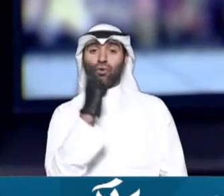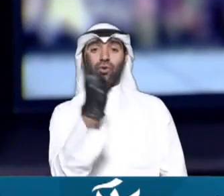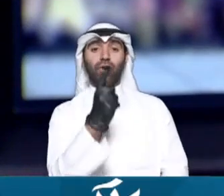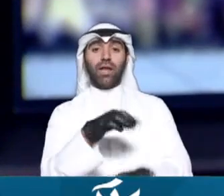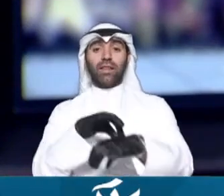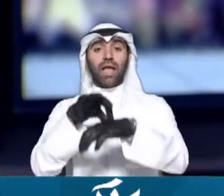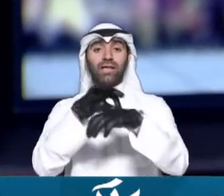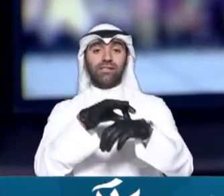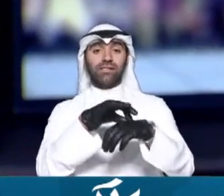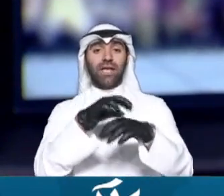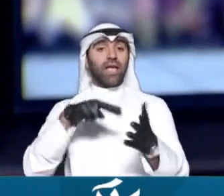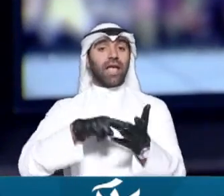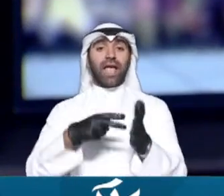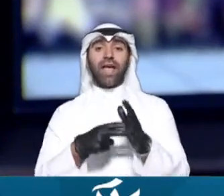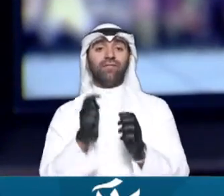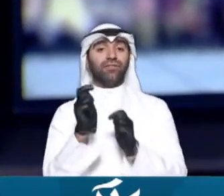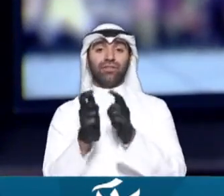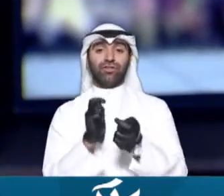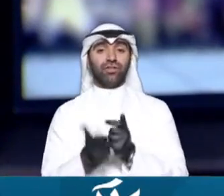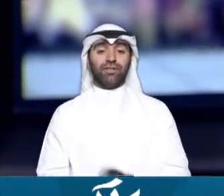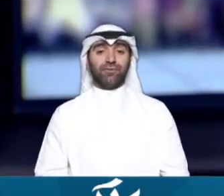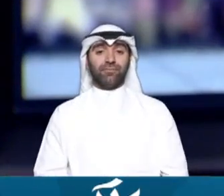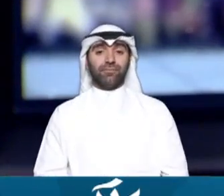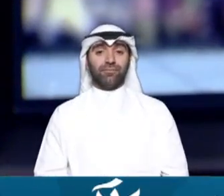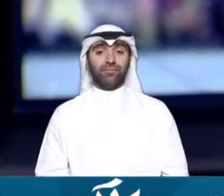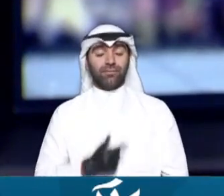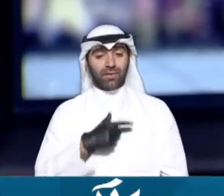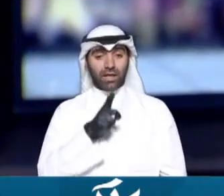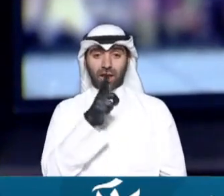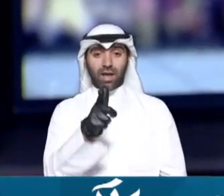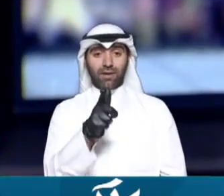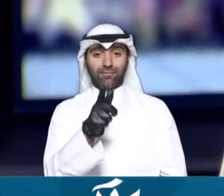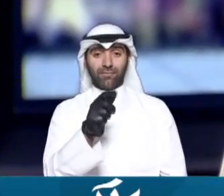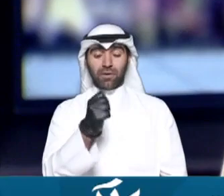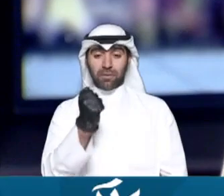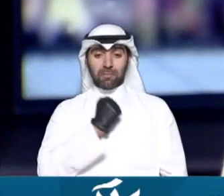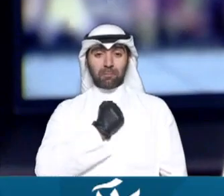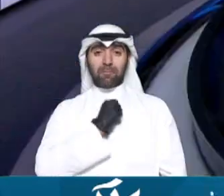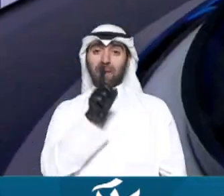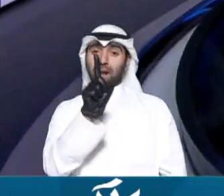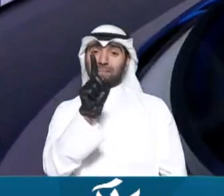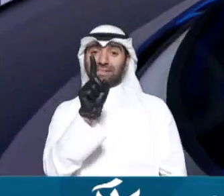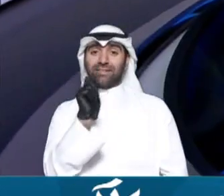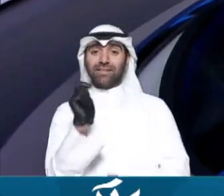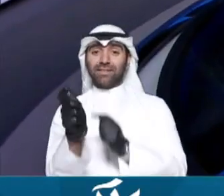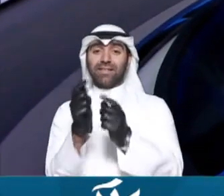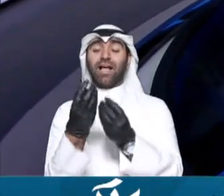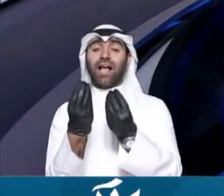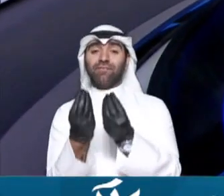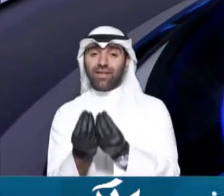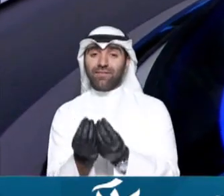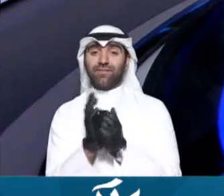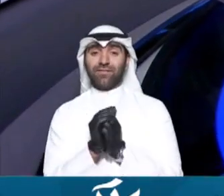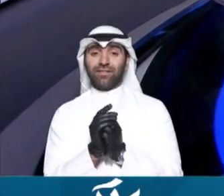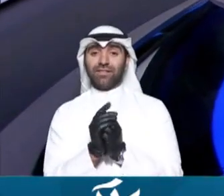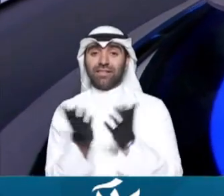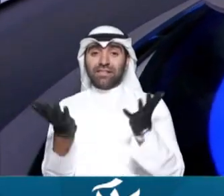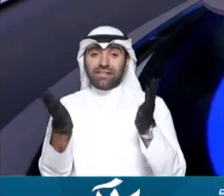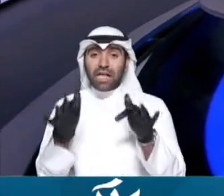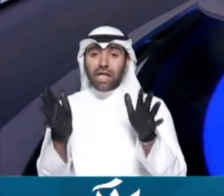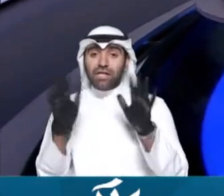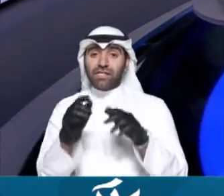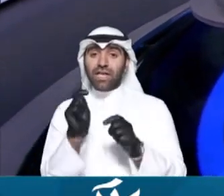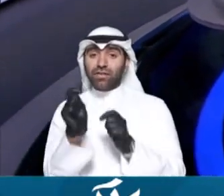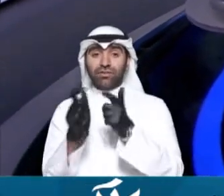حاجتك، ترى رزقك يجيك لو أنت مكانك. الله. بما لا يؤثر أيضا على حصة الآخرين. طبعا. هذا راح يؤثر أيضا على